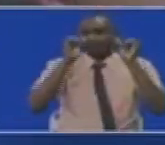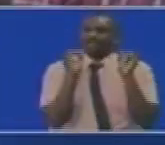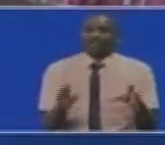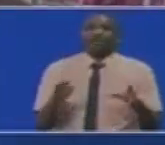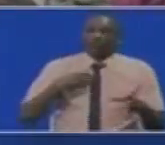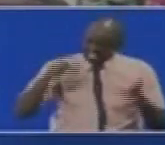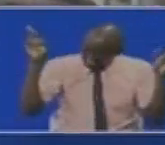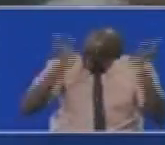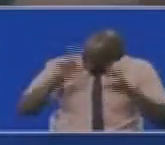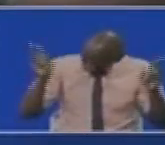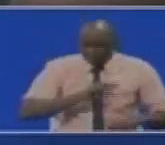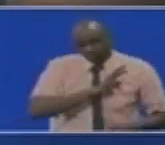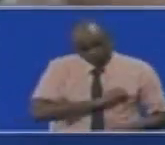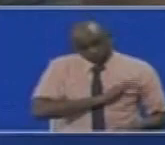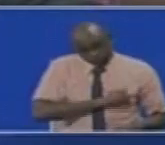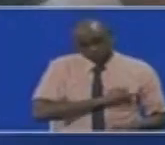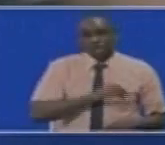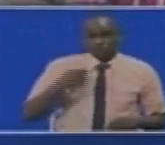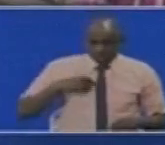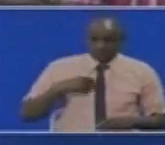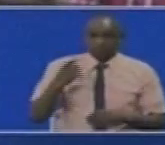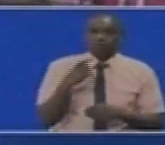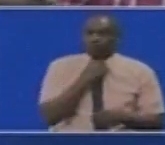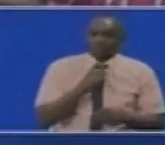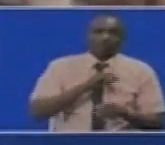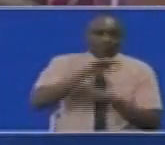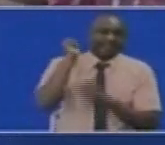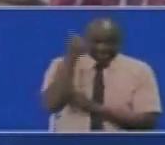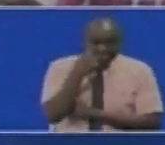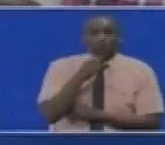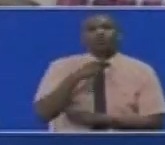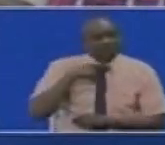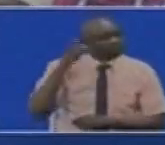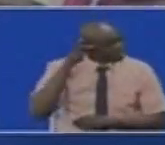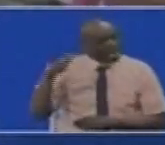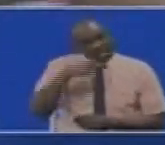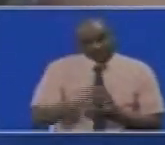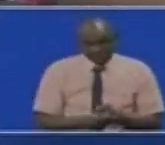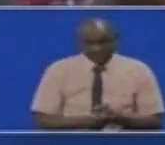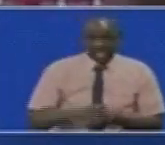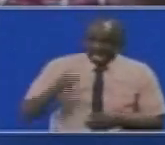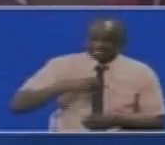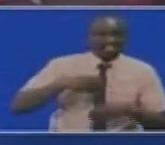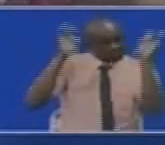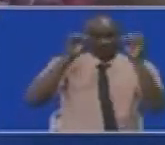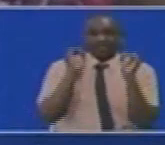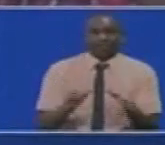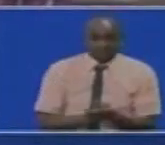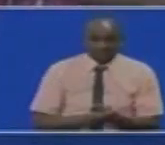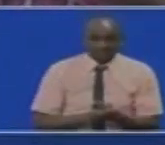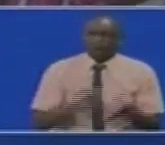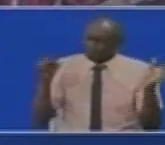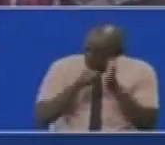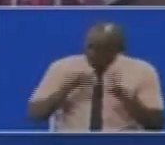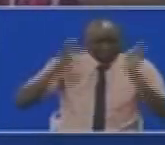demonstrated today and we want the whole of Kenya to hear us today. We are not going to give up. Zita